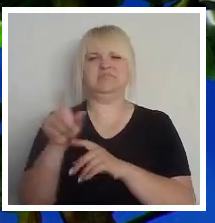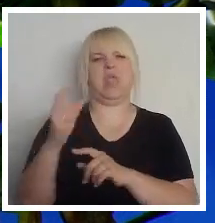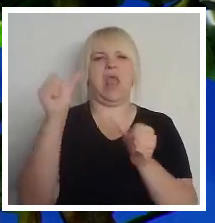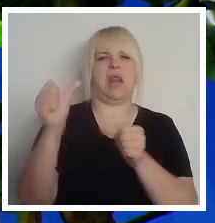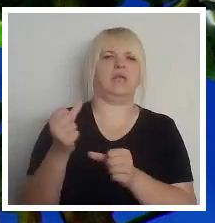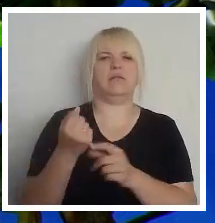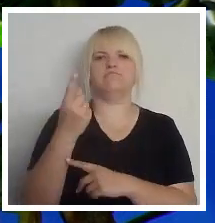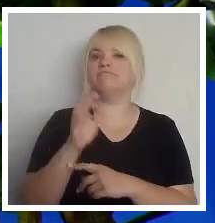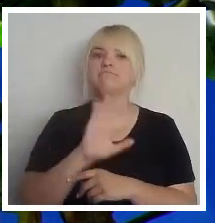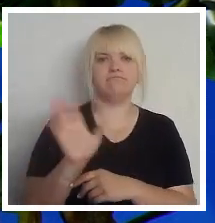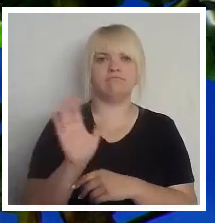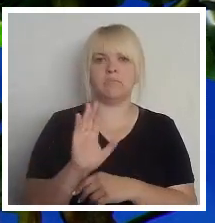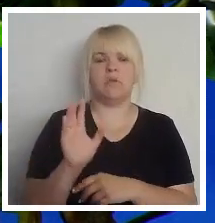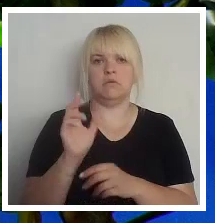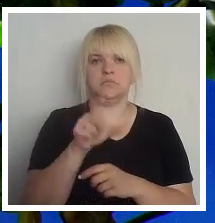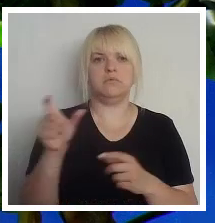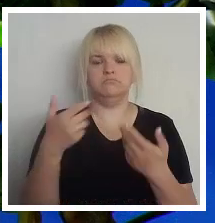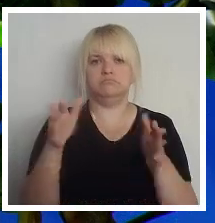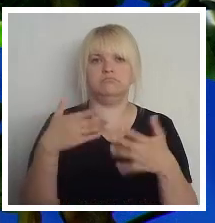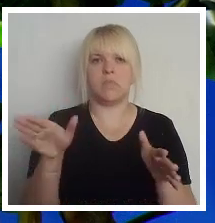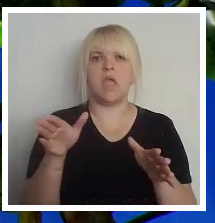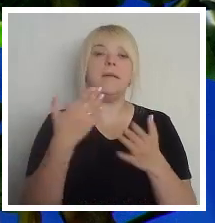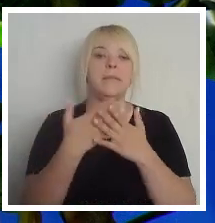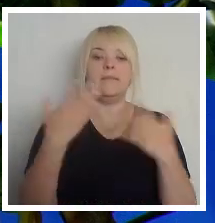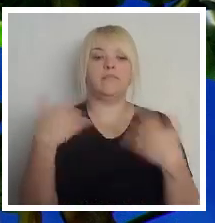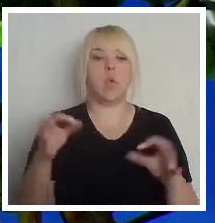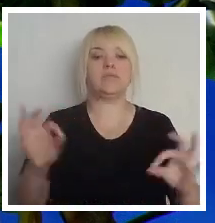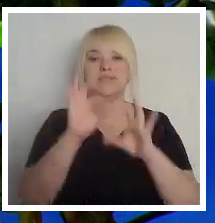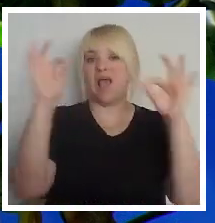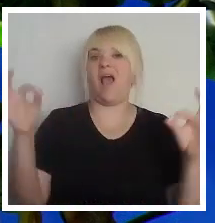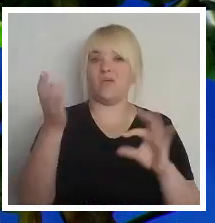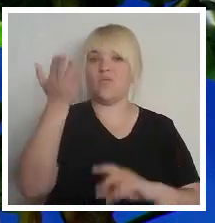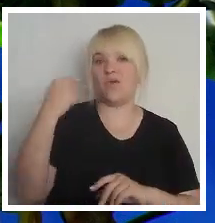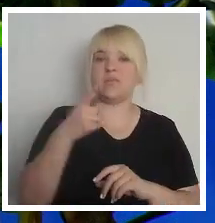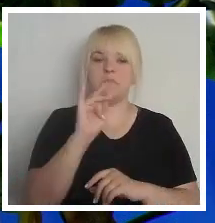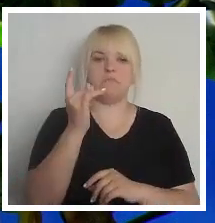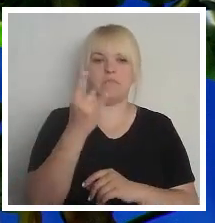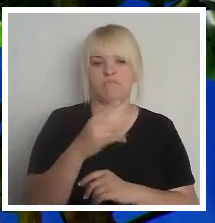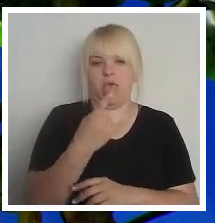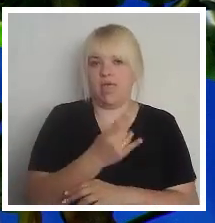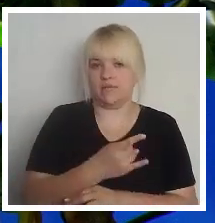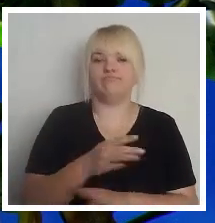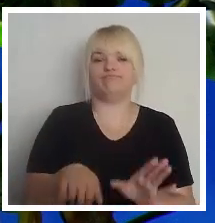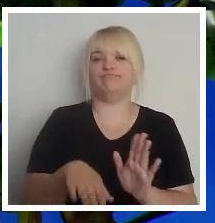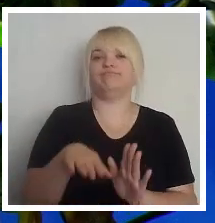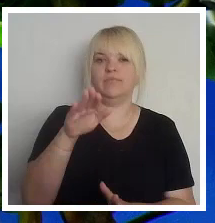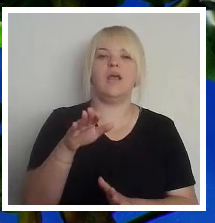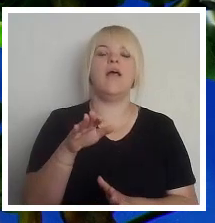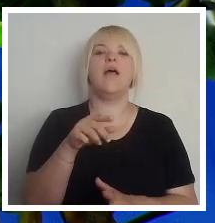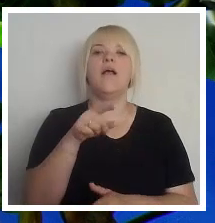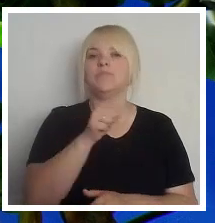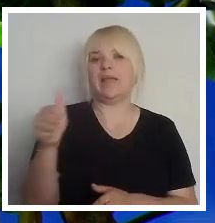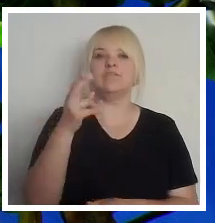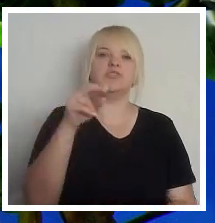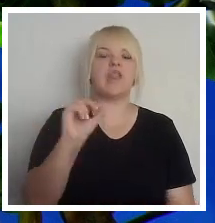jautājums, jo faktiski jau sākotnēji, teiksim, varbūt bērnu autiņos esot, īpaši Delfiem, kas